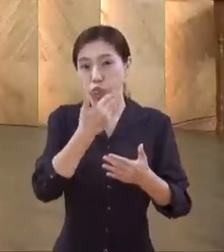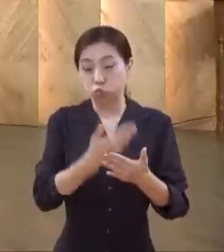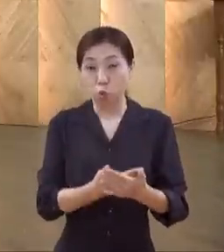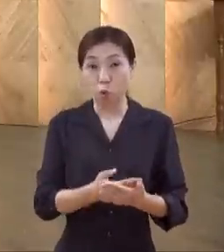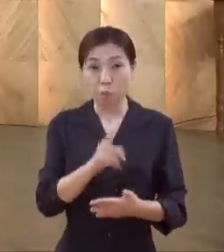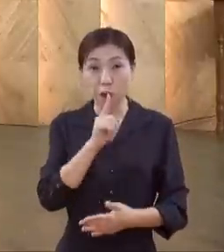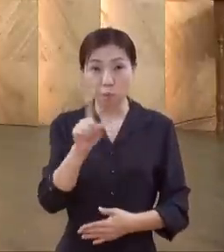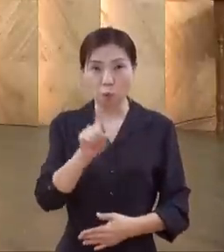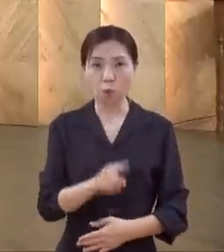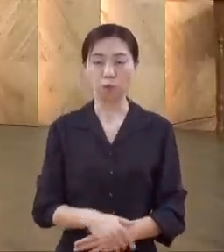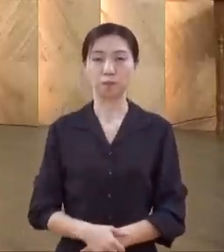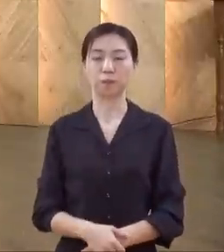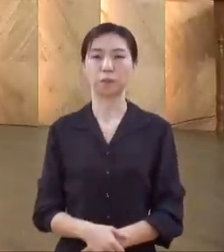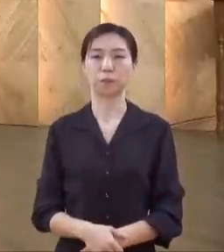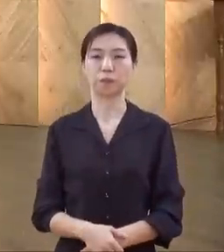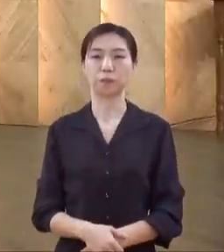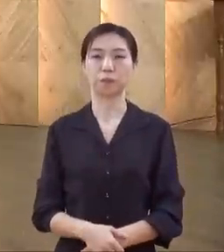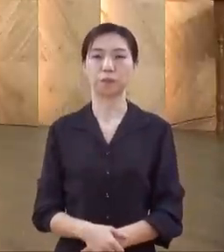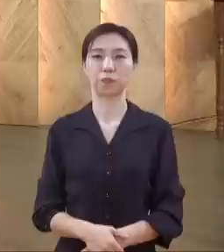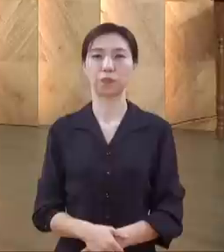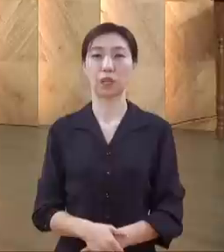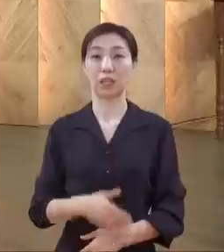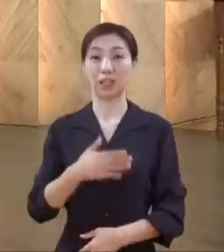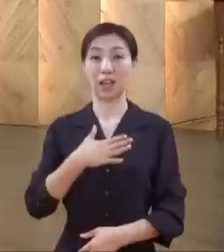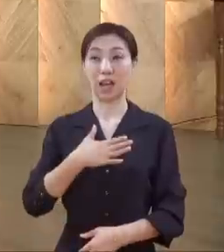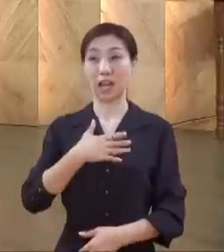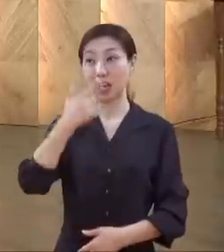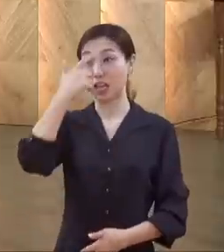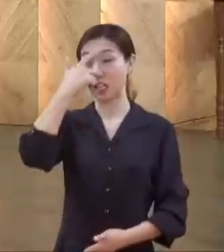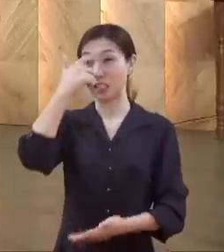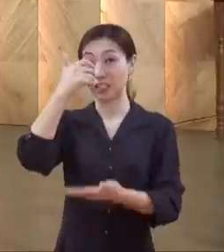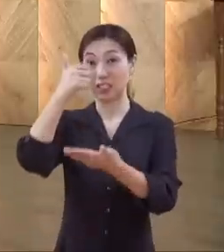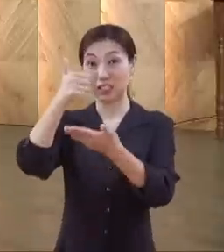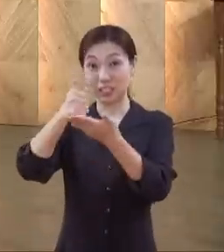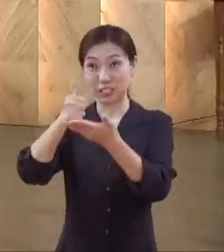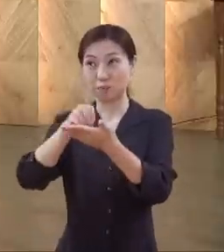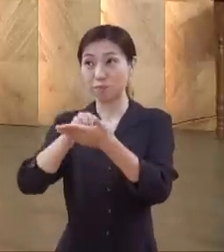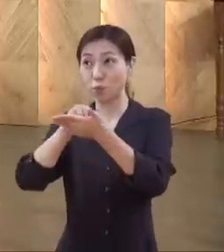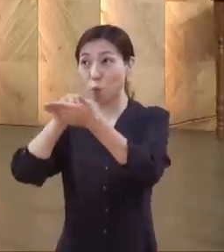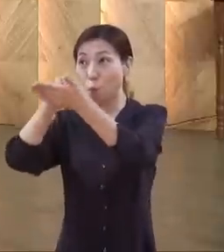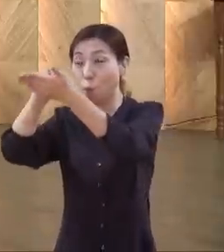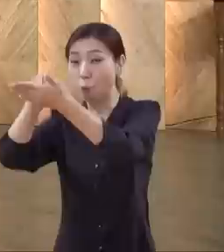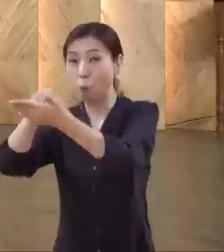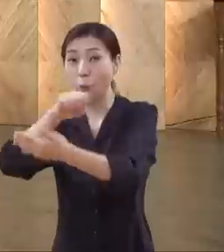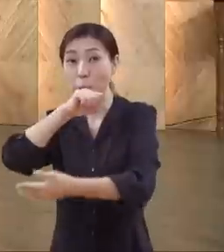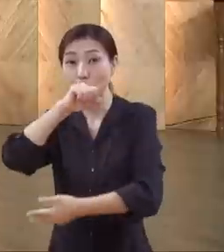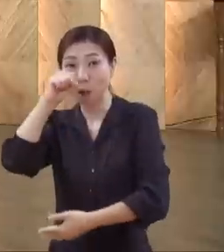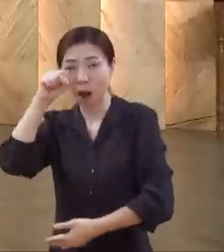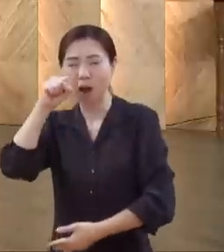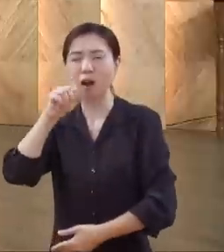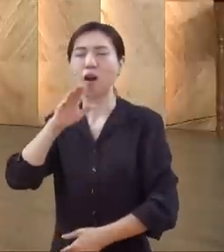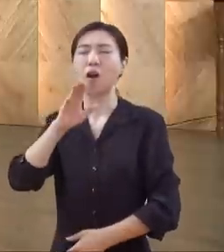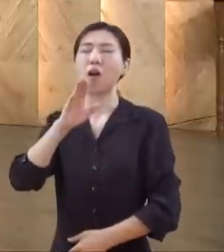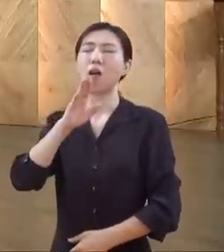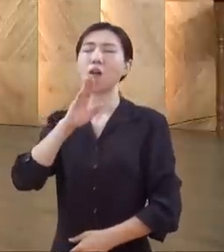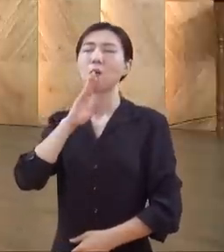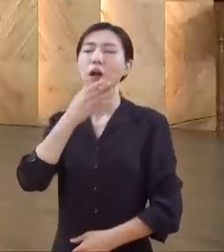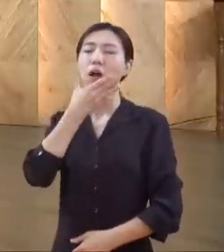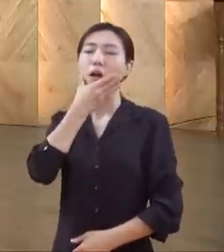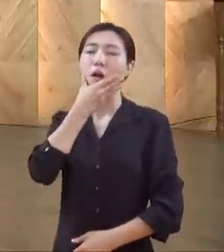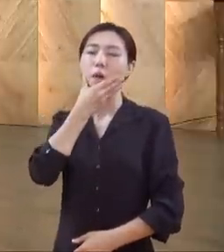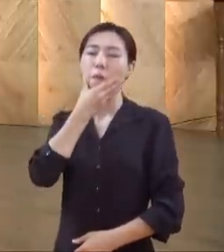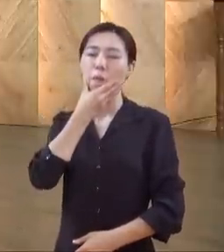이렇게 스님이 된게 이렇게 머리 깎고 부처님 제자가 된게 정말 보기